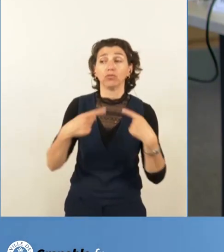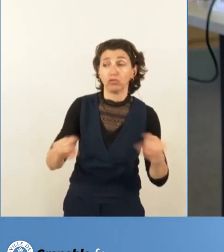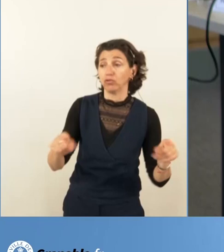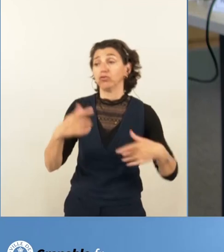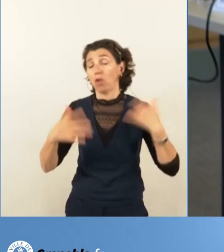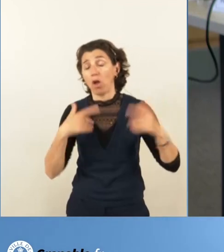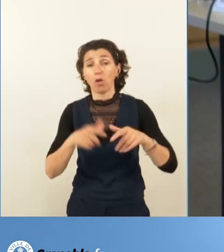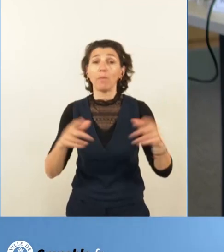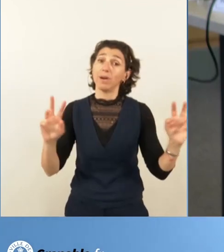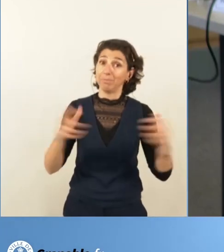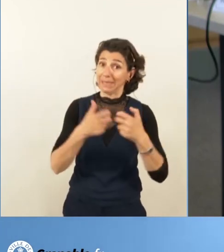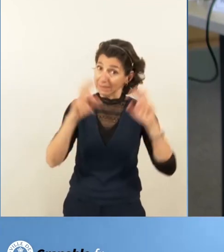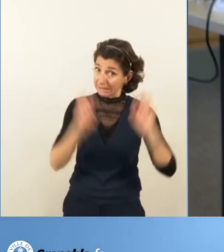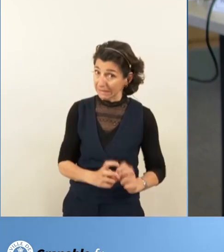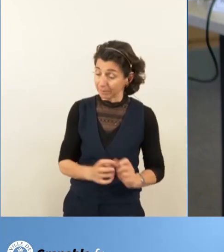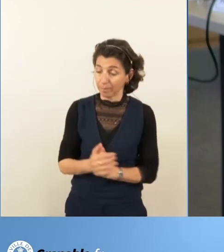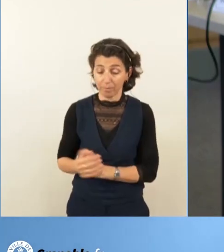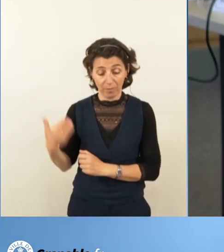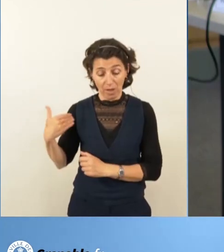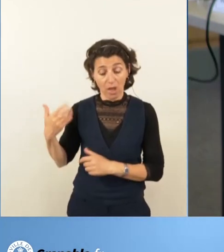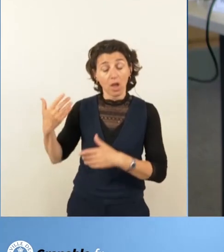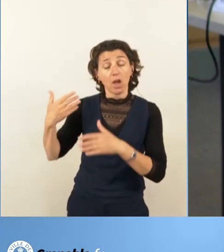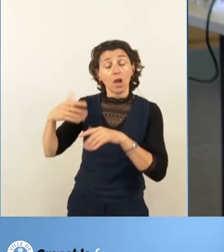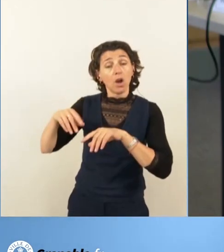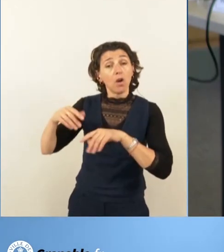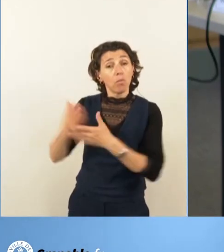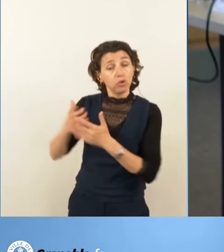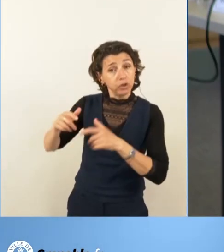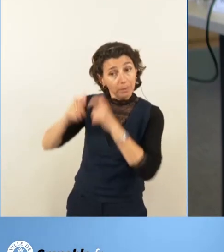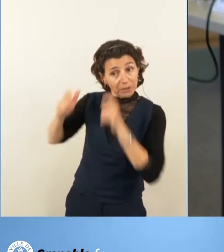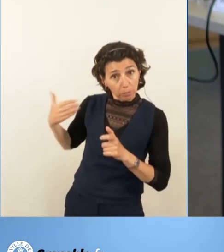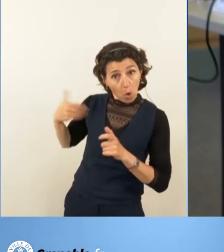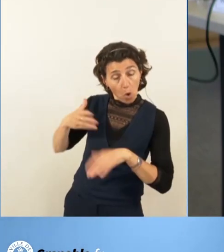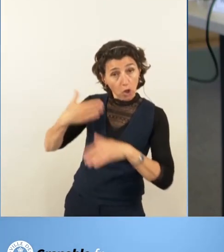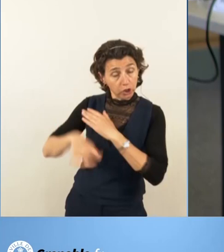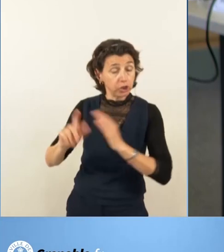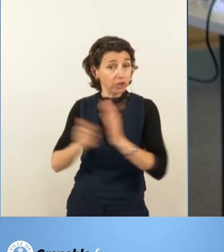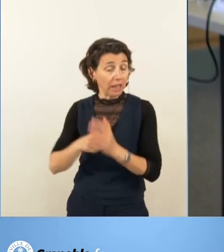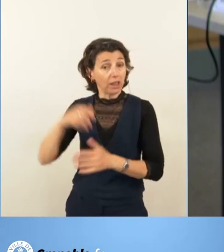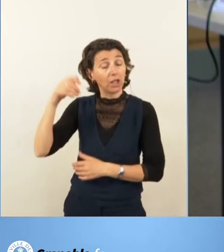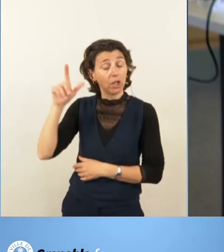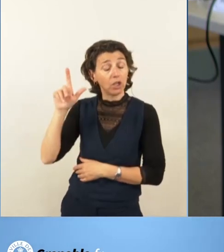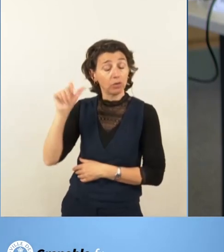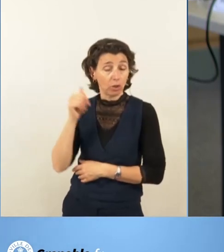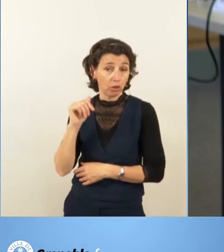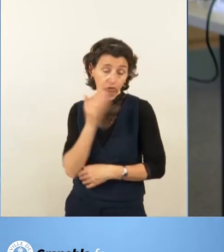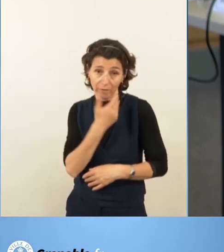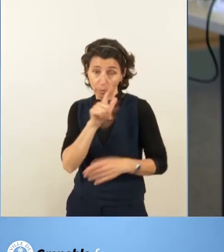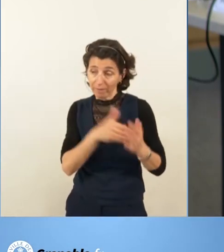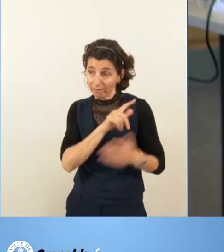conservatoire dans son projet d'établissement qui a été voté au Conseil Municipal de juillet 2022 prévoit une ouverture de plus en plus large de ses enseignements